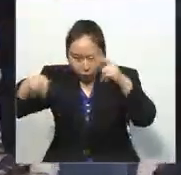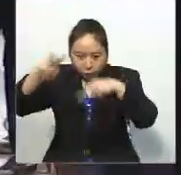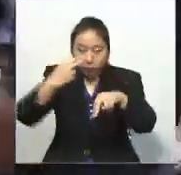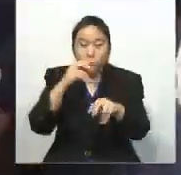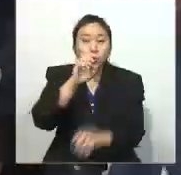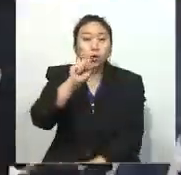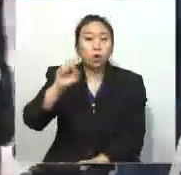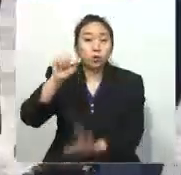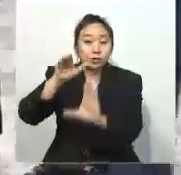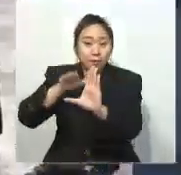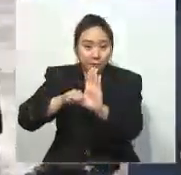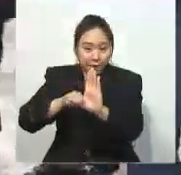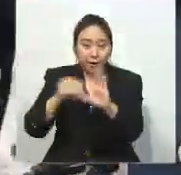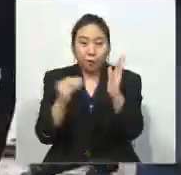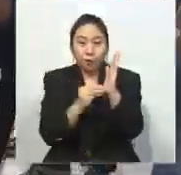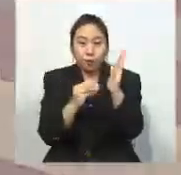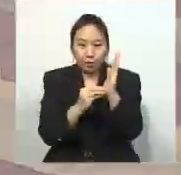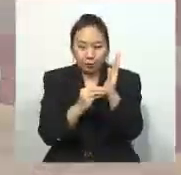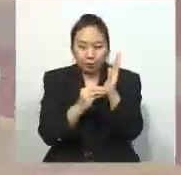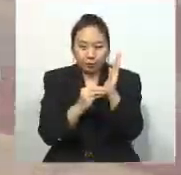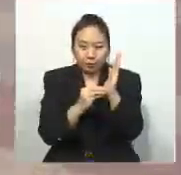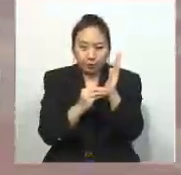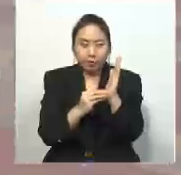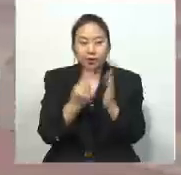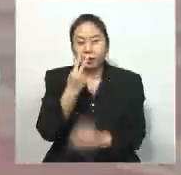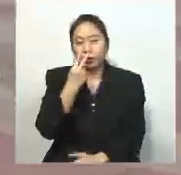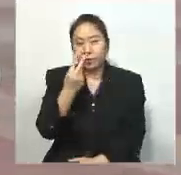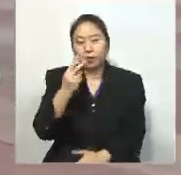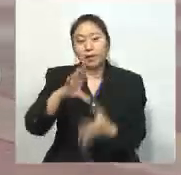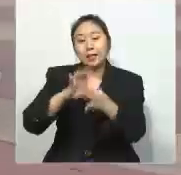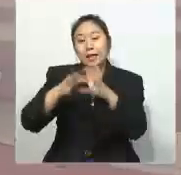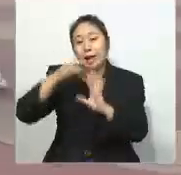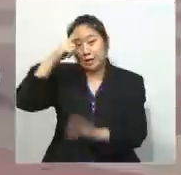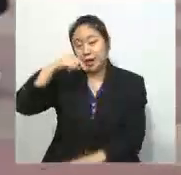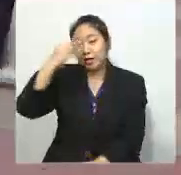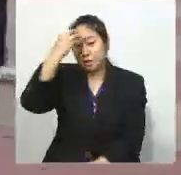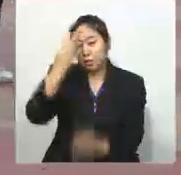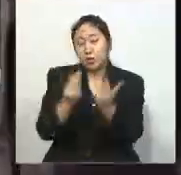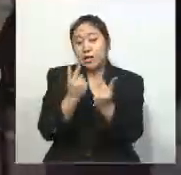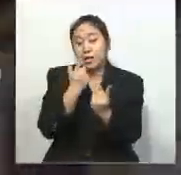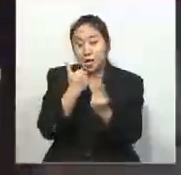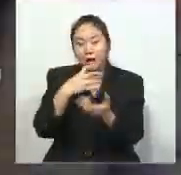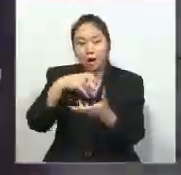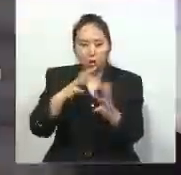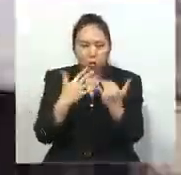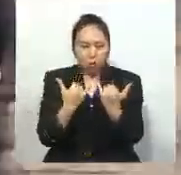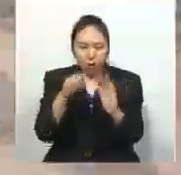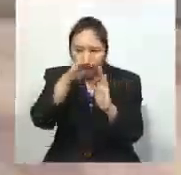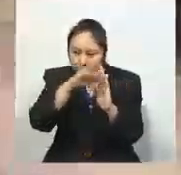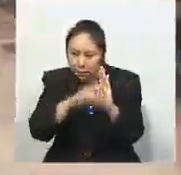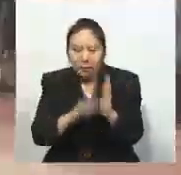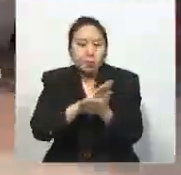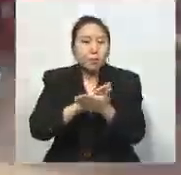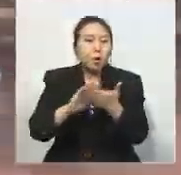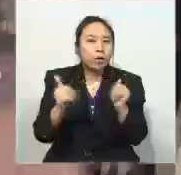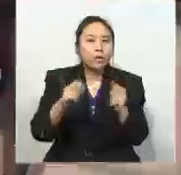ส.เขตกทม.นะคะก็ที่สนามกีฬาไทยญี่ปุ่นดินแดงกล่าวถึงภาพรวมวันนี้เป็นไปด้วยความเรียบร้อยไม่มี